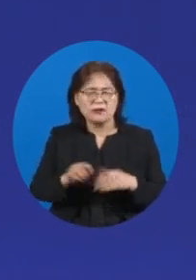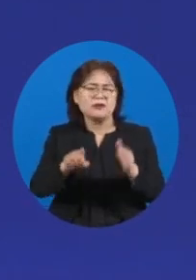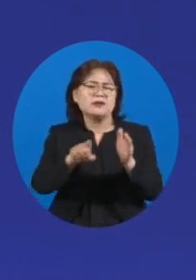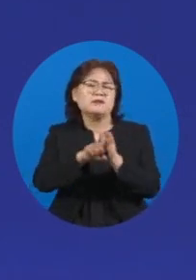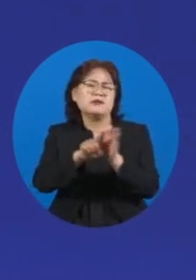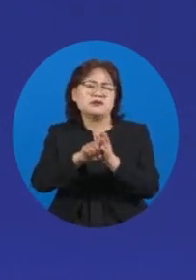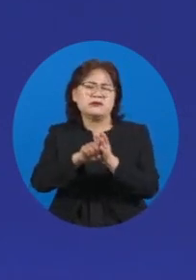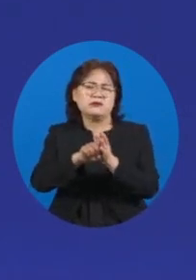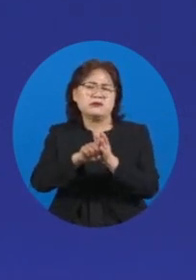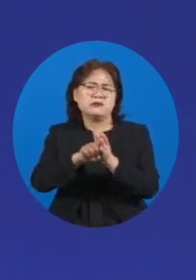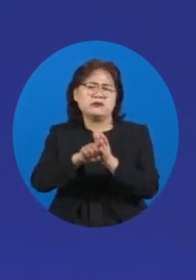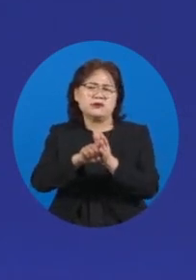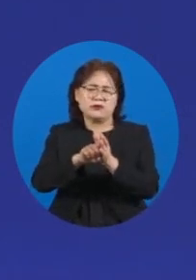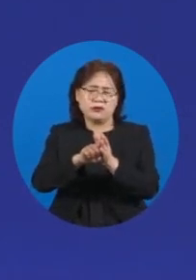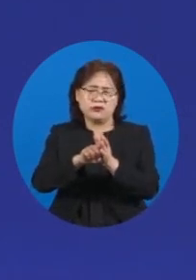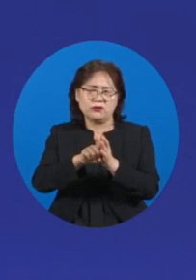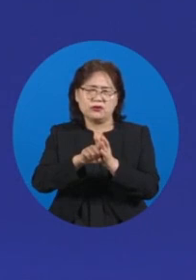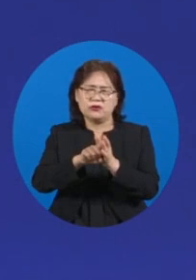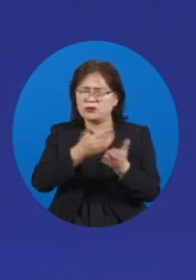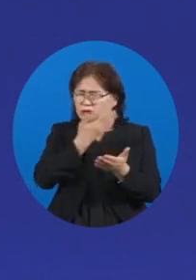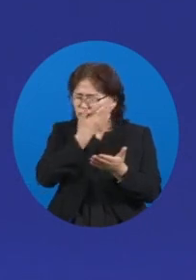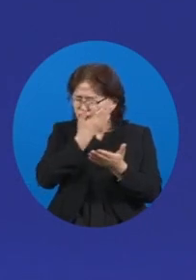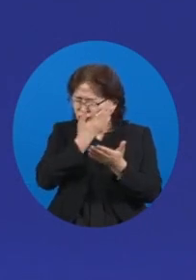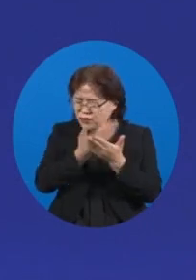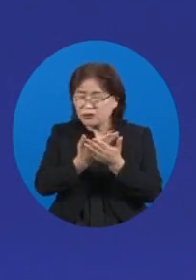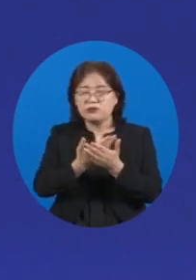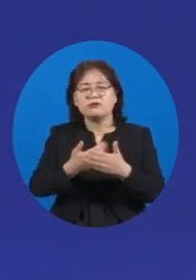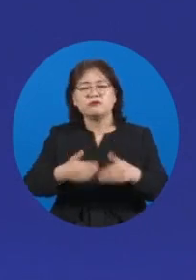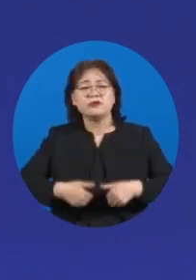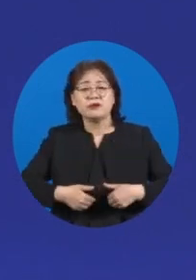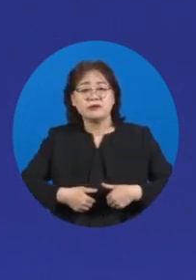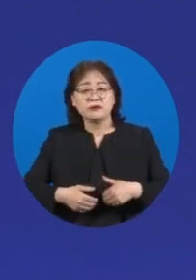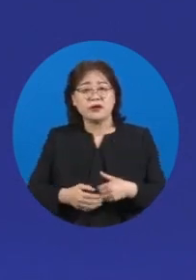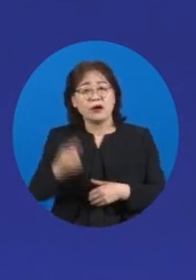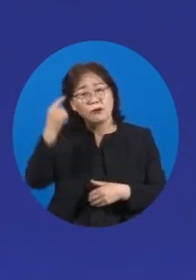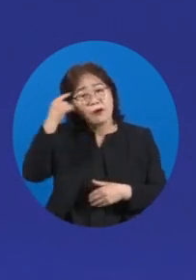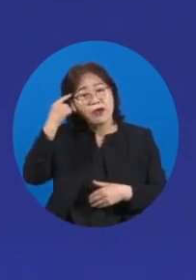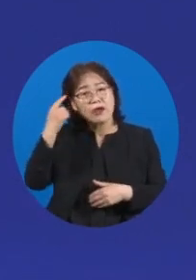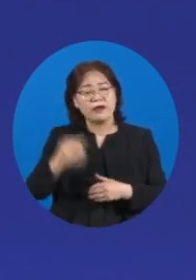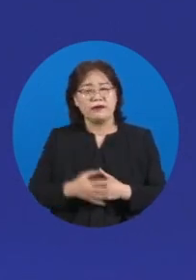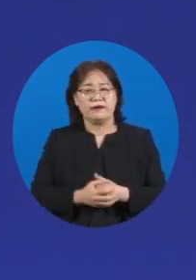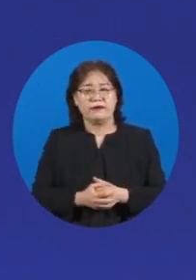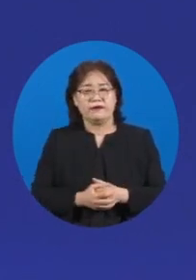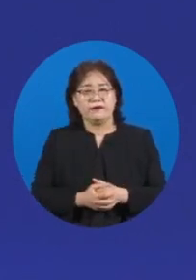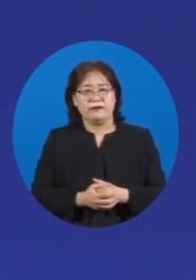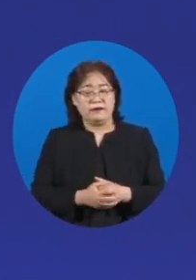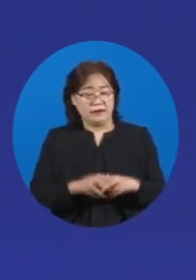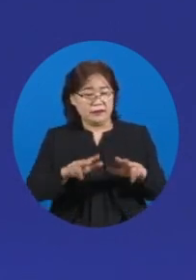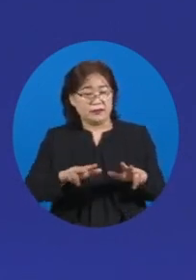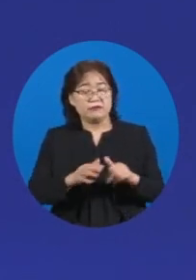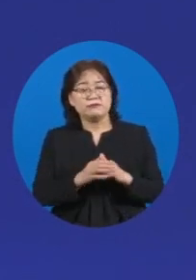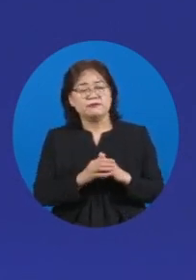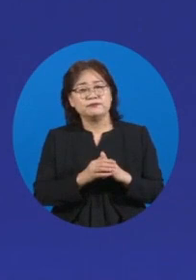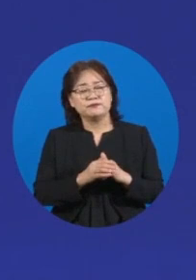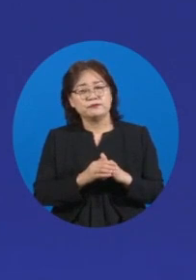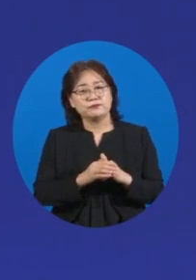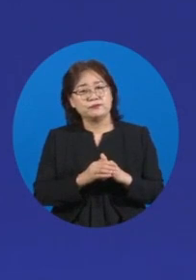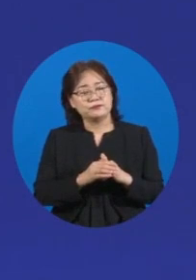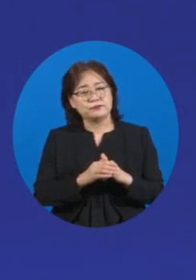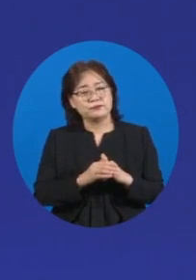필요합니다 여러분 왜 미드 이 필요할까요 현실적으로 보게 되면